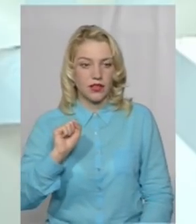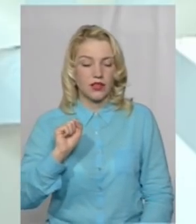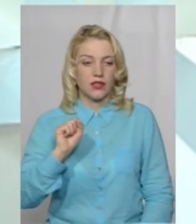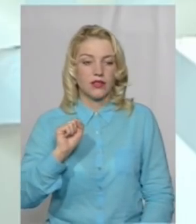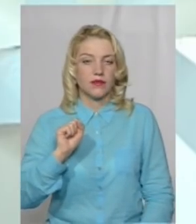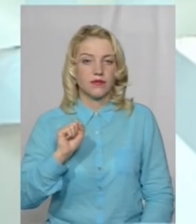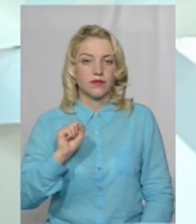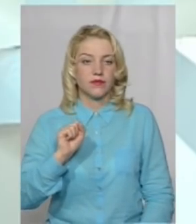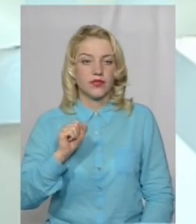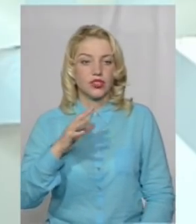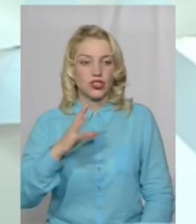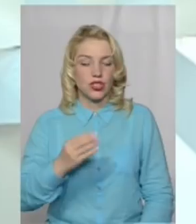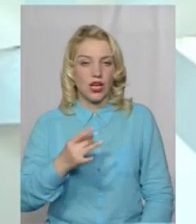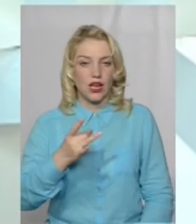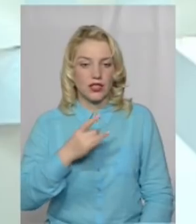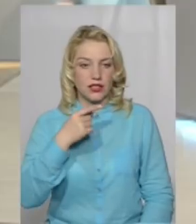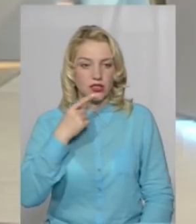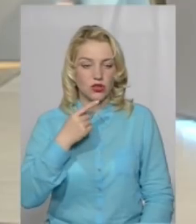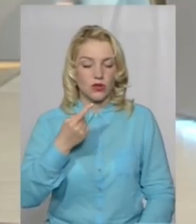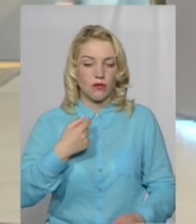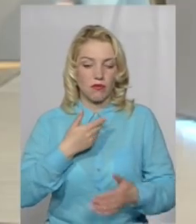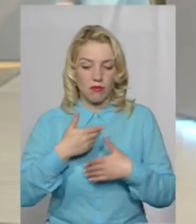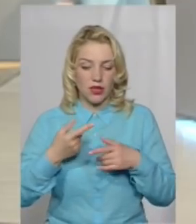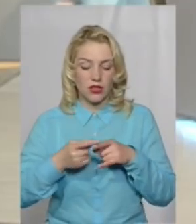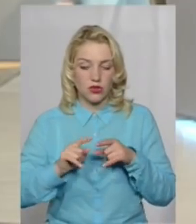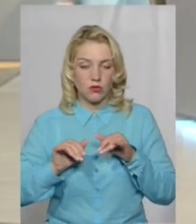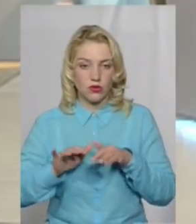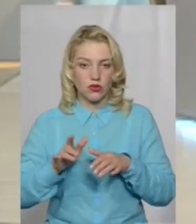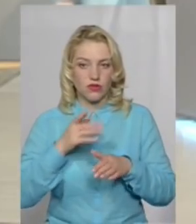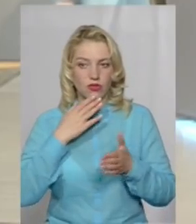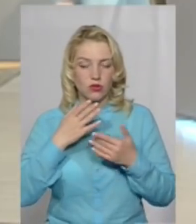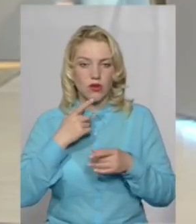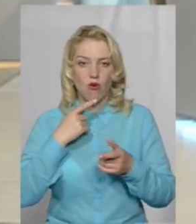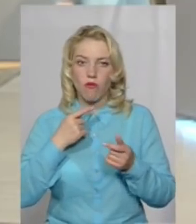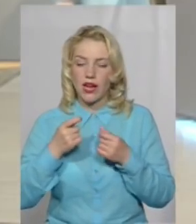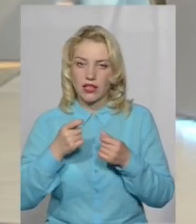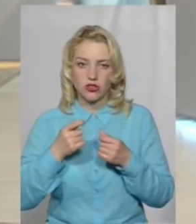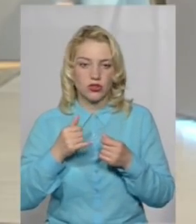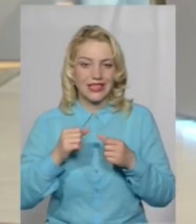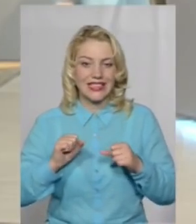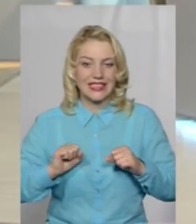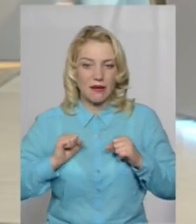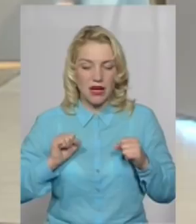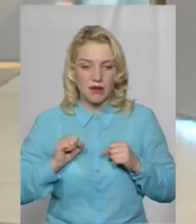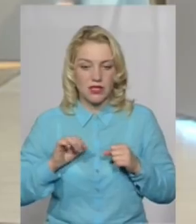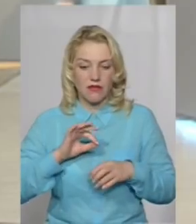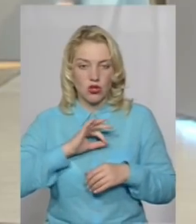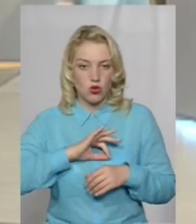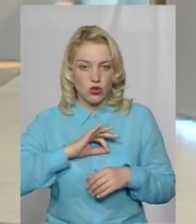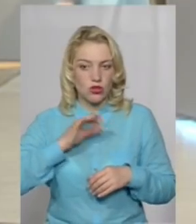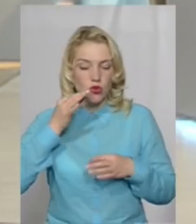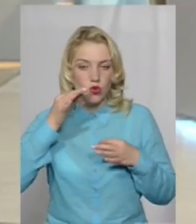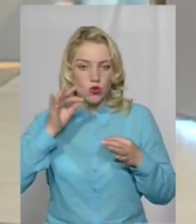псевдоцуе. Ще раз наголошую, ми до цього процесу відносимося дуже обережно і, як правило, намагаємося використовувати